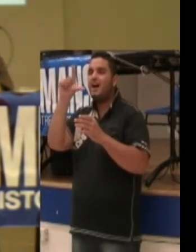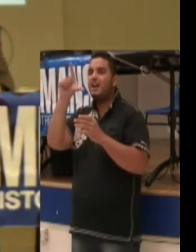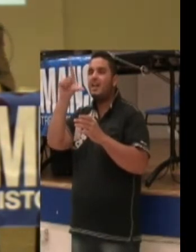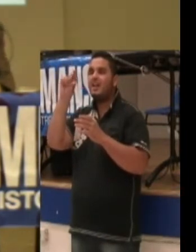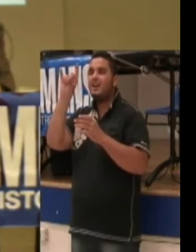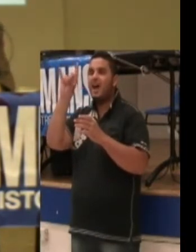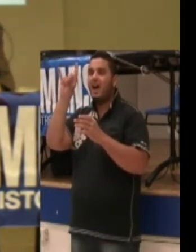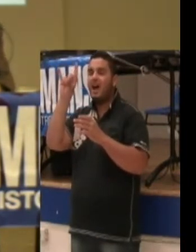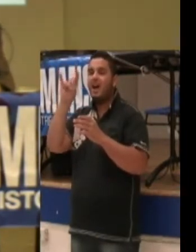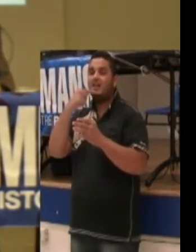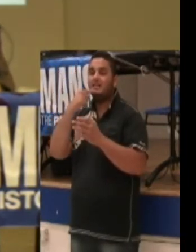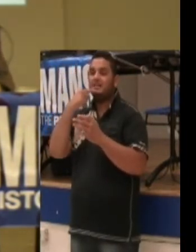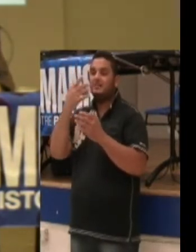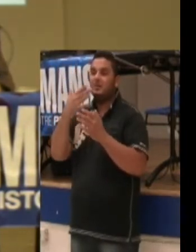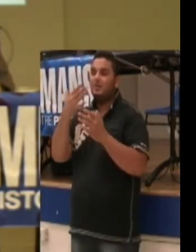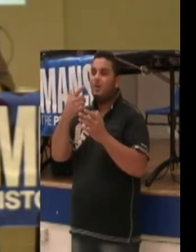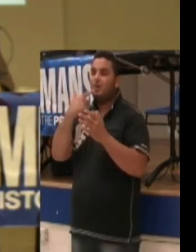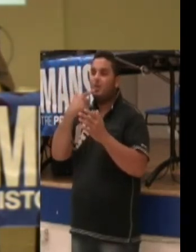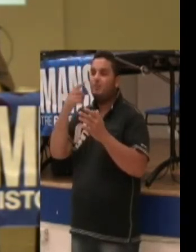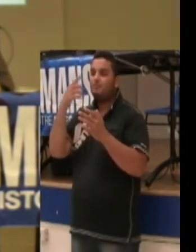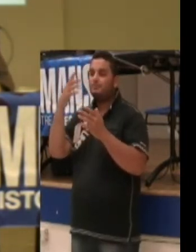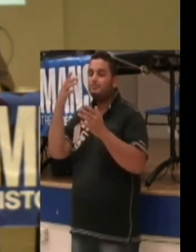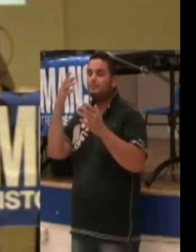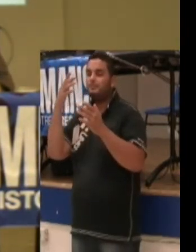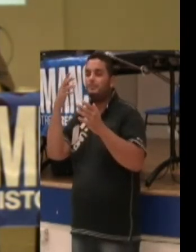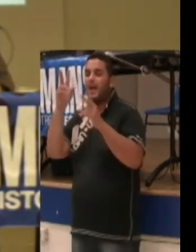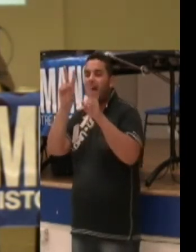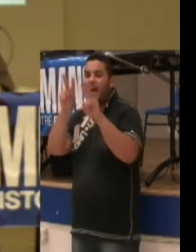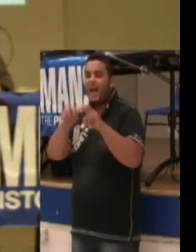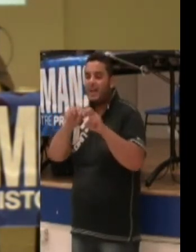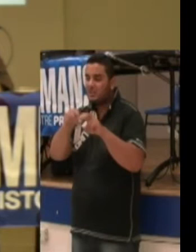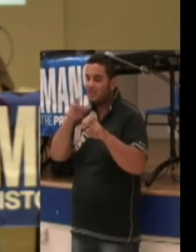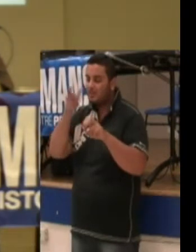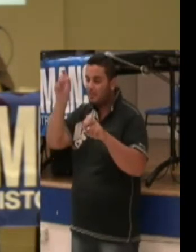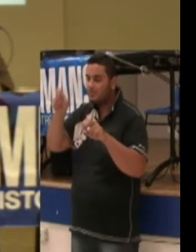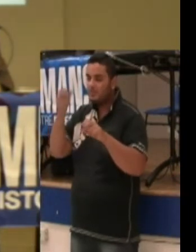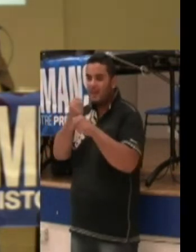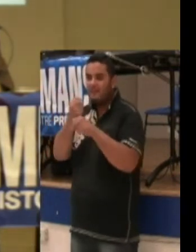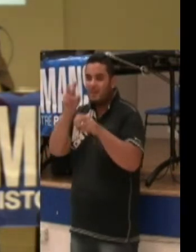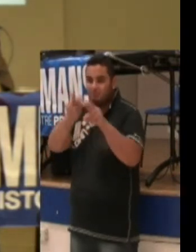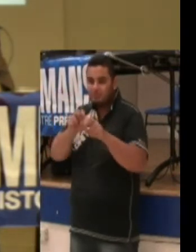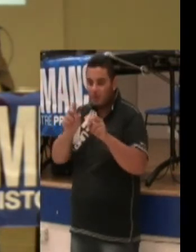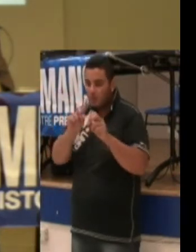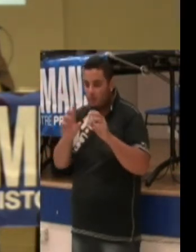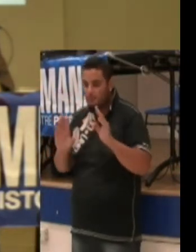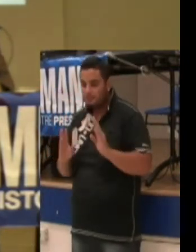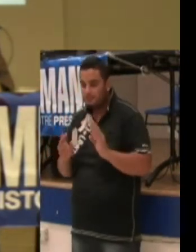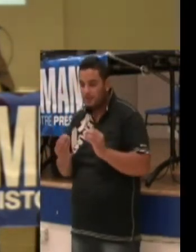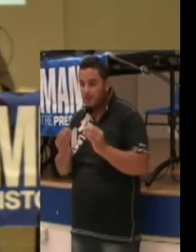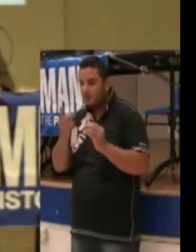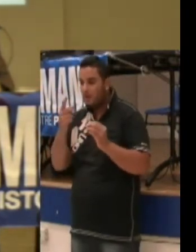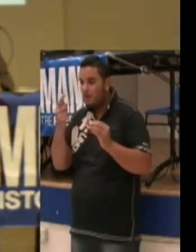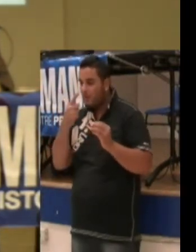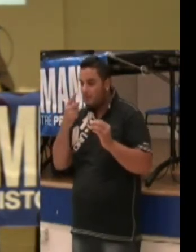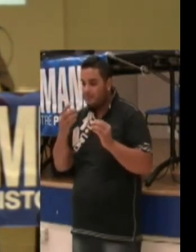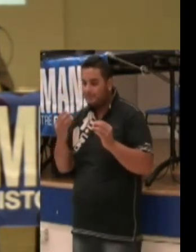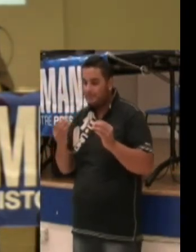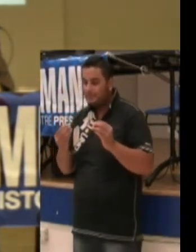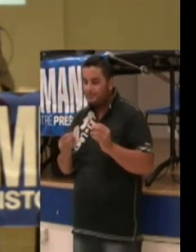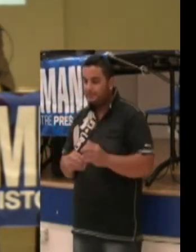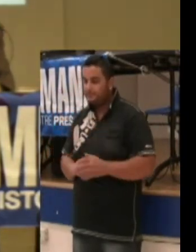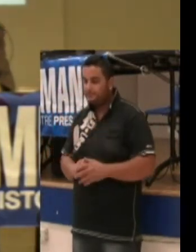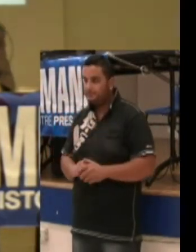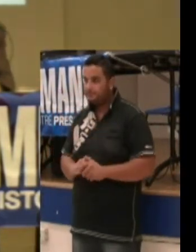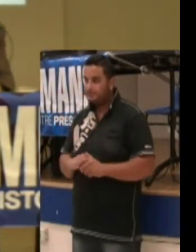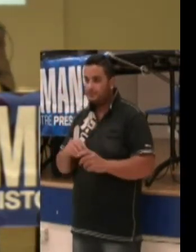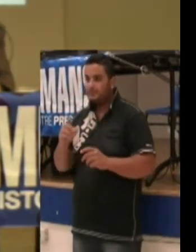terre, ensuite il met la graine. Et quand la graine, elle est mise, quand elle pousse la graine, elle donne une centaine d'autres graines. Donc Allah